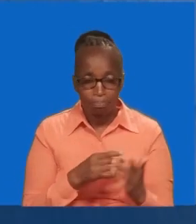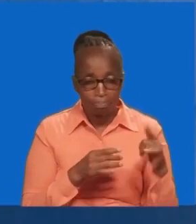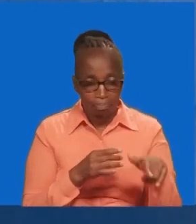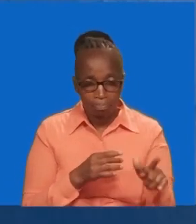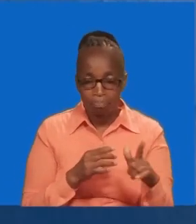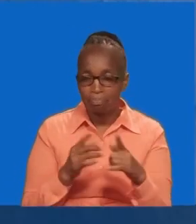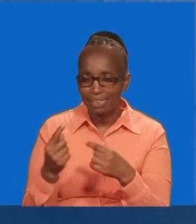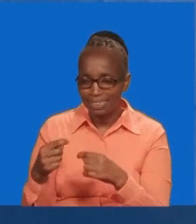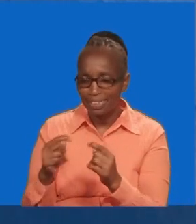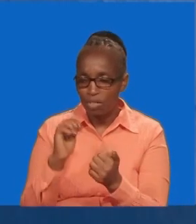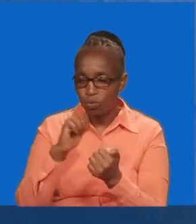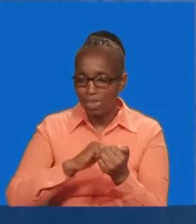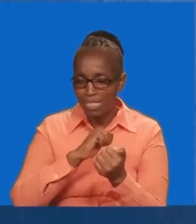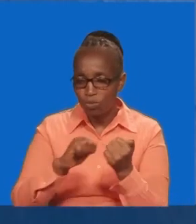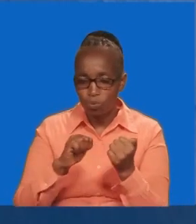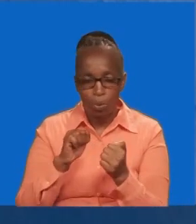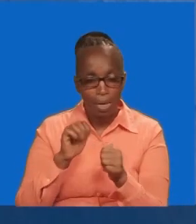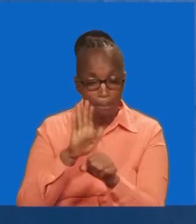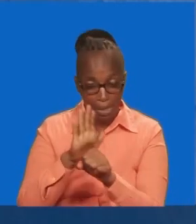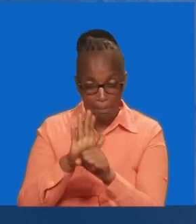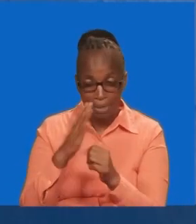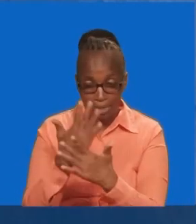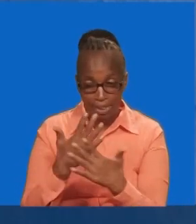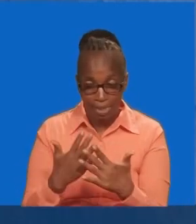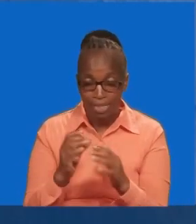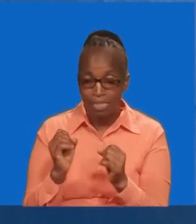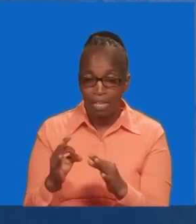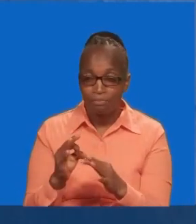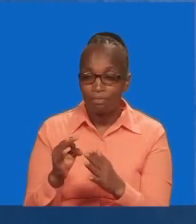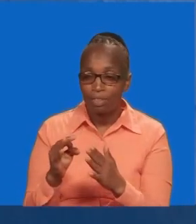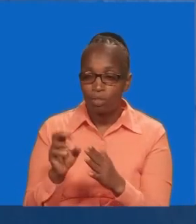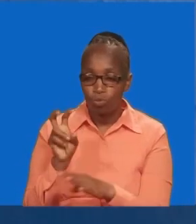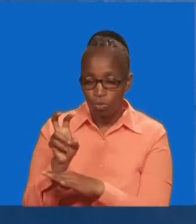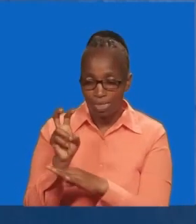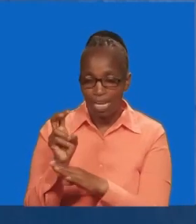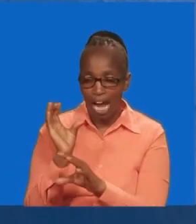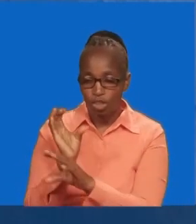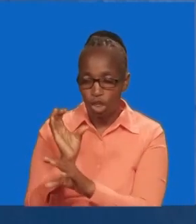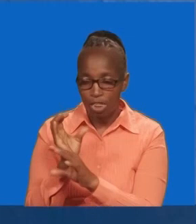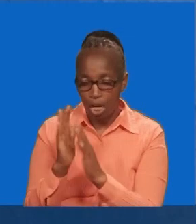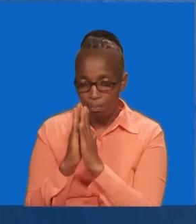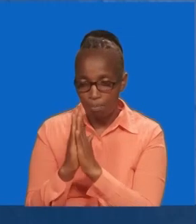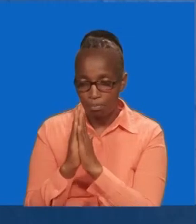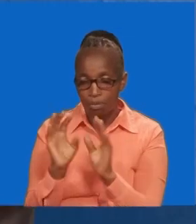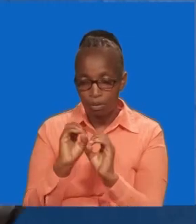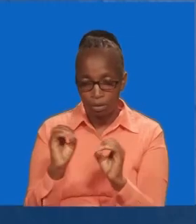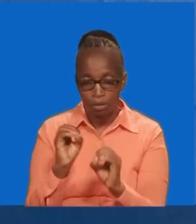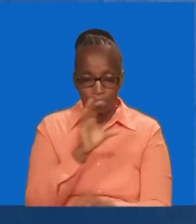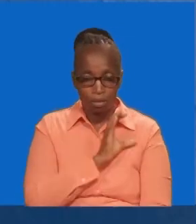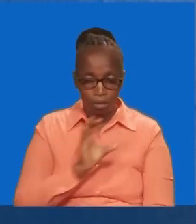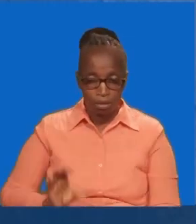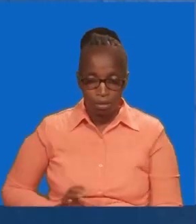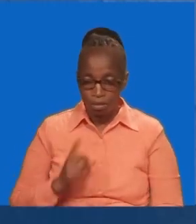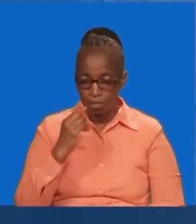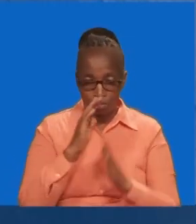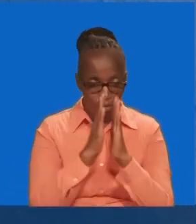hivyo anajaribu kuangamiza hilo jambo sana. Ukiona kanisa ambalo aliombi, ukiona